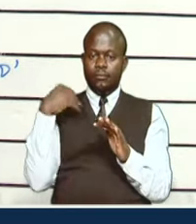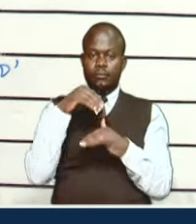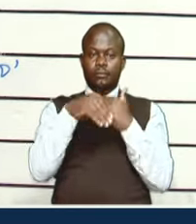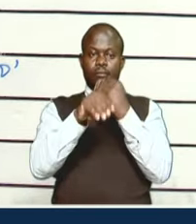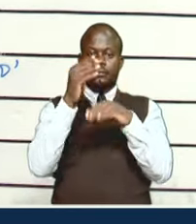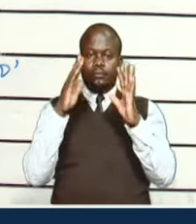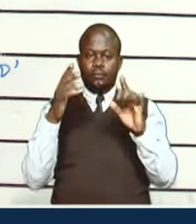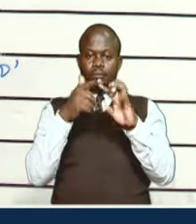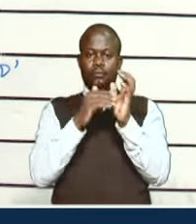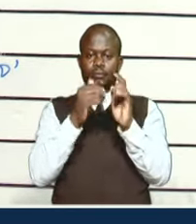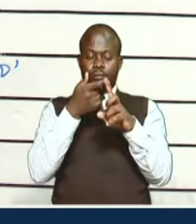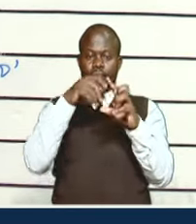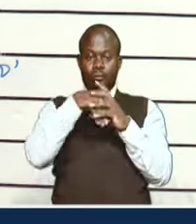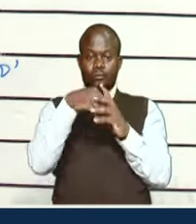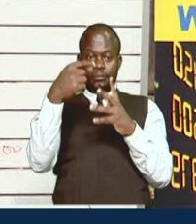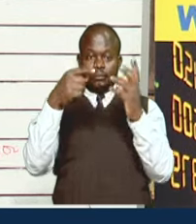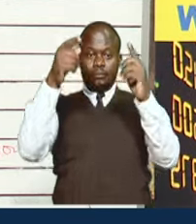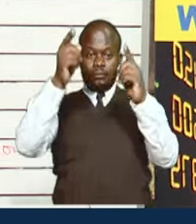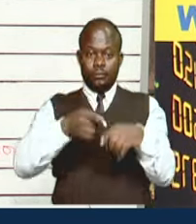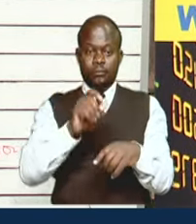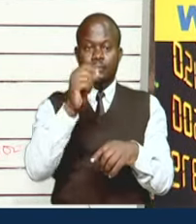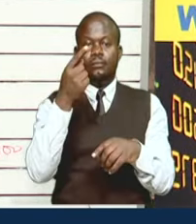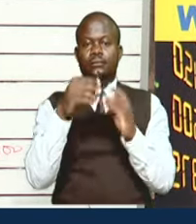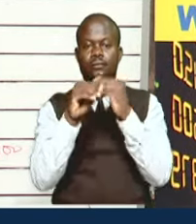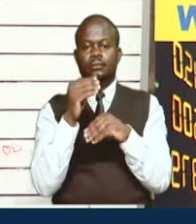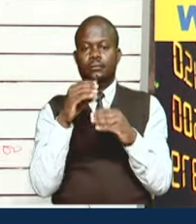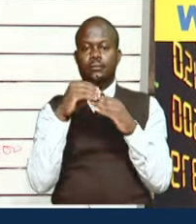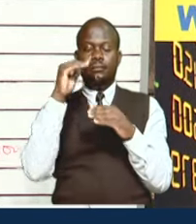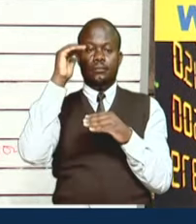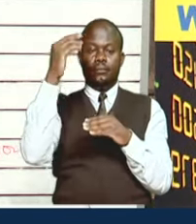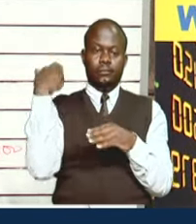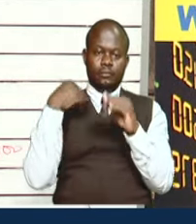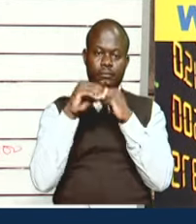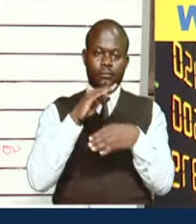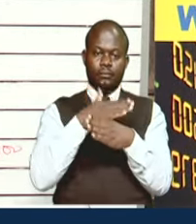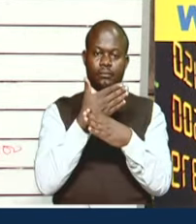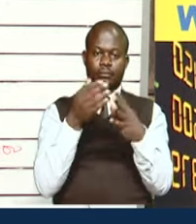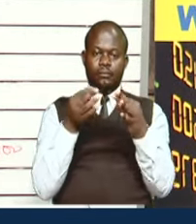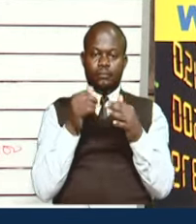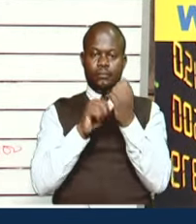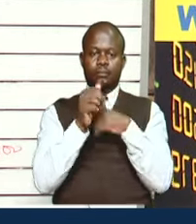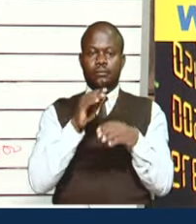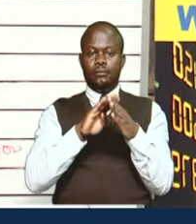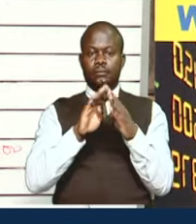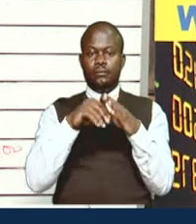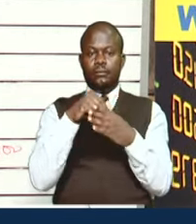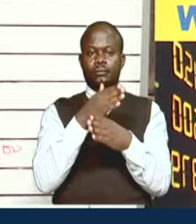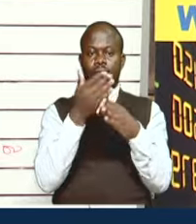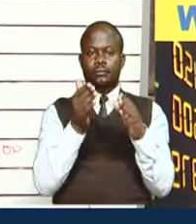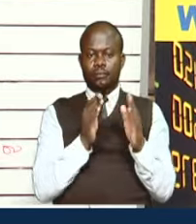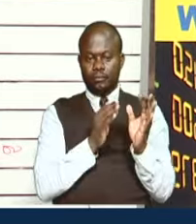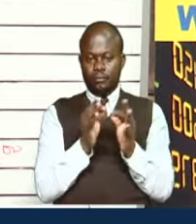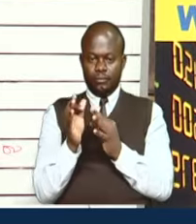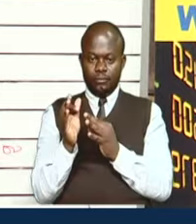isoko kandi biturutse ku mazuritaje bwa mbere ku isoko Umuyobozi mukuru ushinzwe iby'isoko ry'imari n'imigabane n'ibikorwa by'ishoramari muri Ministeri y'Imari